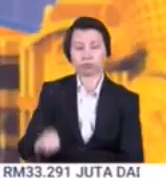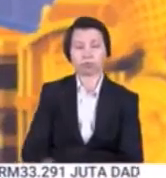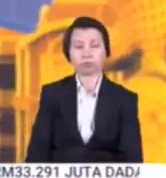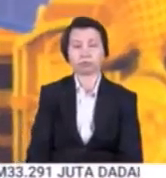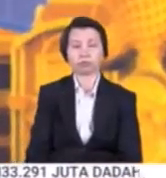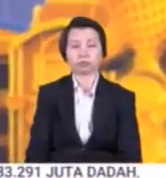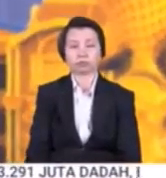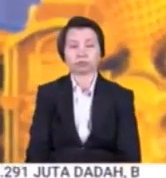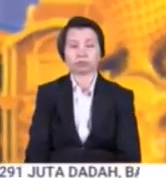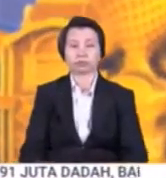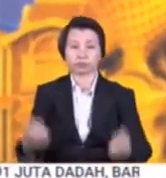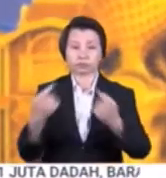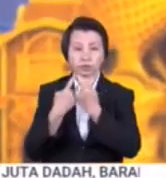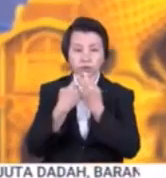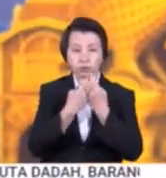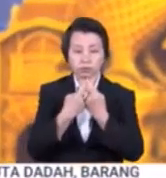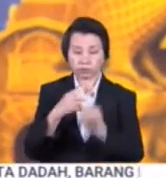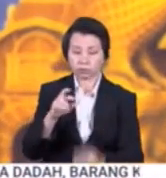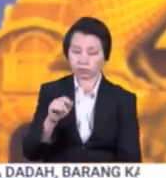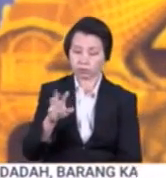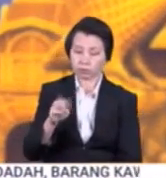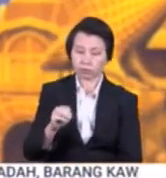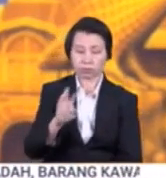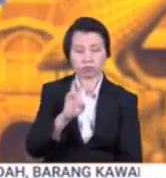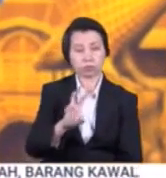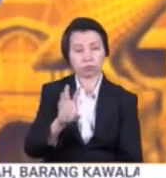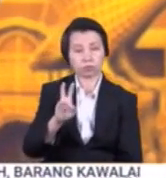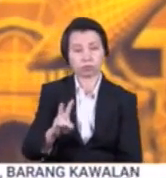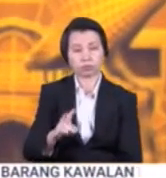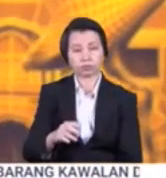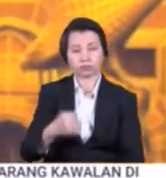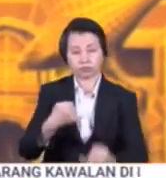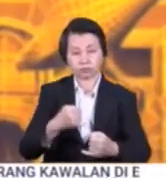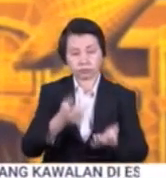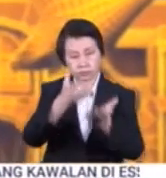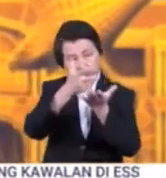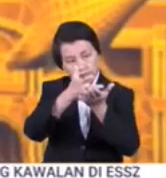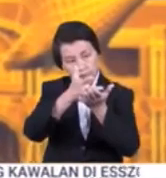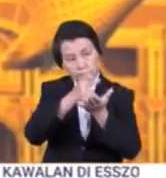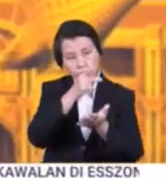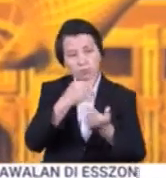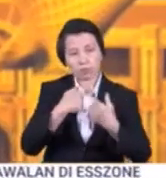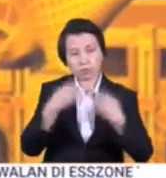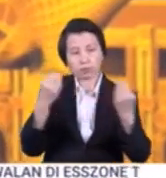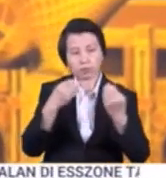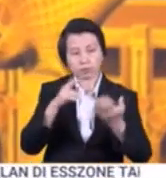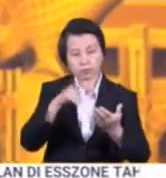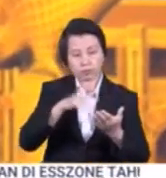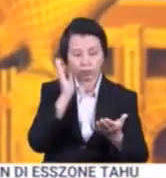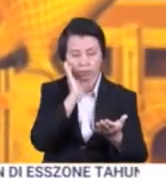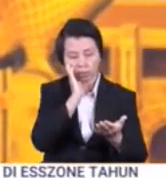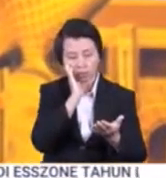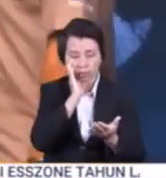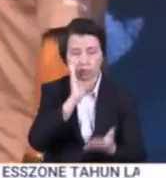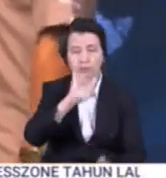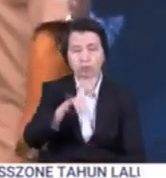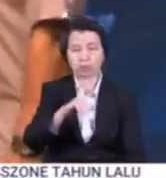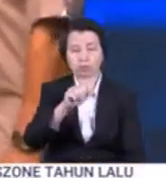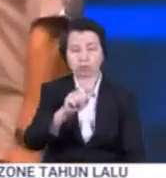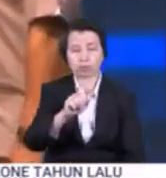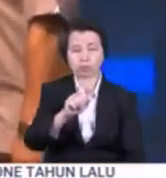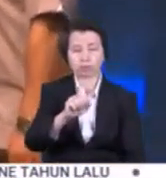Sebenarnya hari ulang tahun Ardian ke-77 jabatan penyerahan Kedah mengadakan majelis baca Yasin bersama kaki tangannya